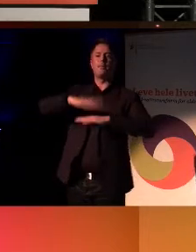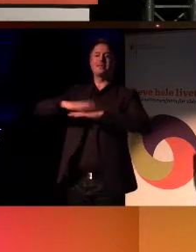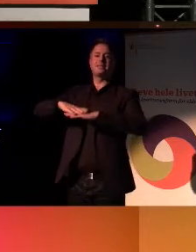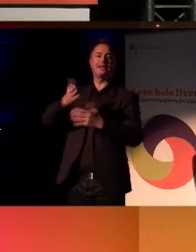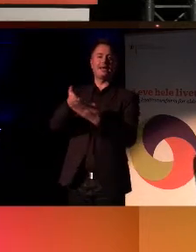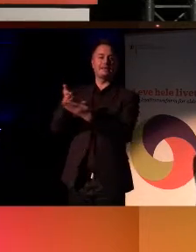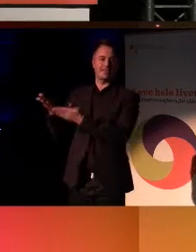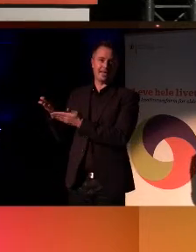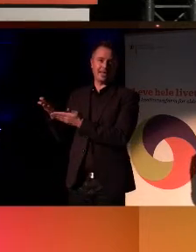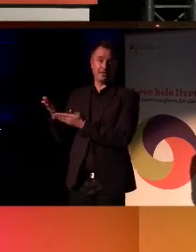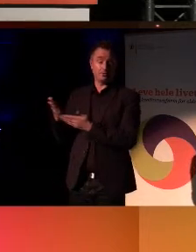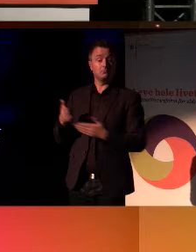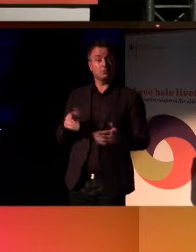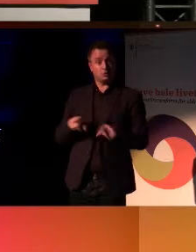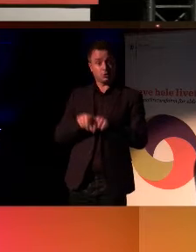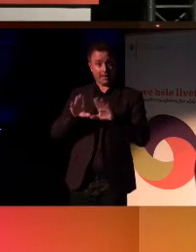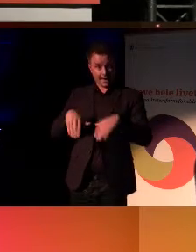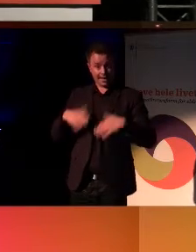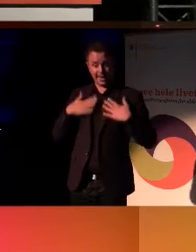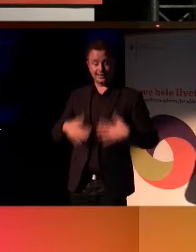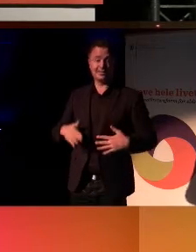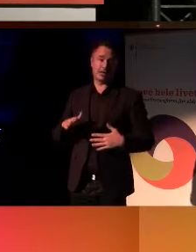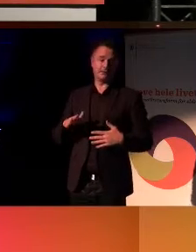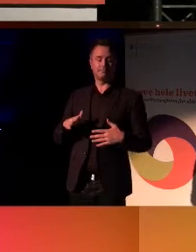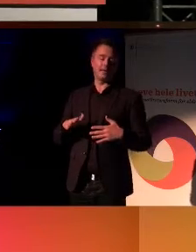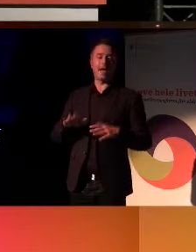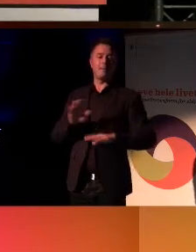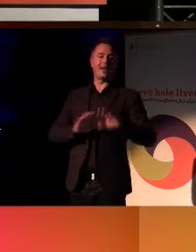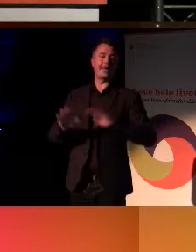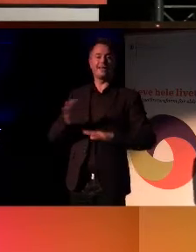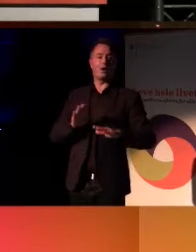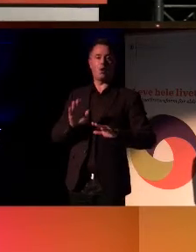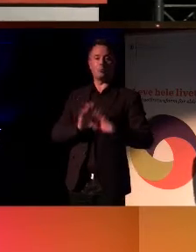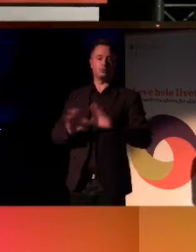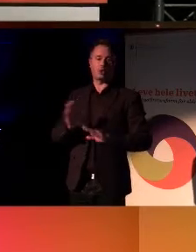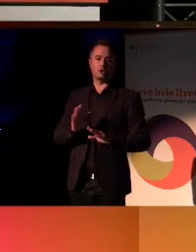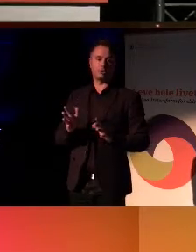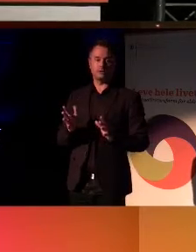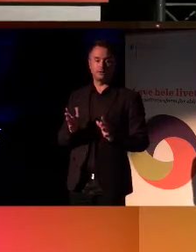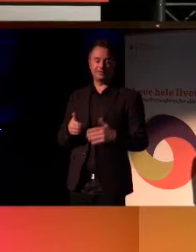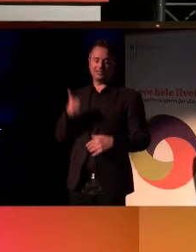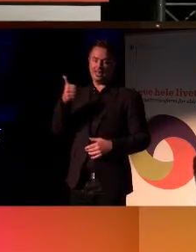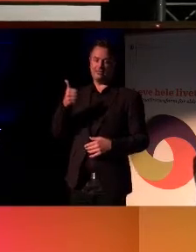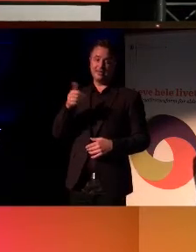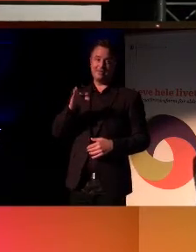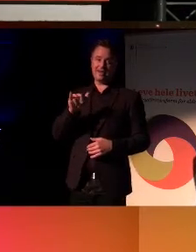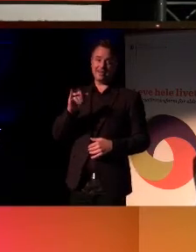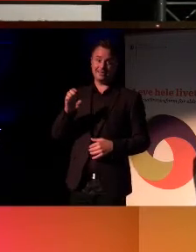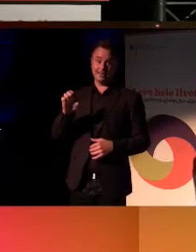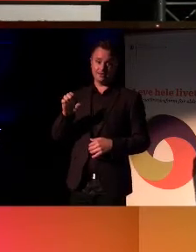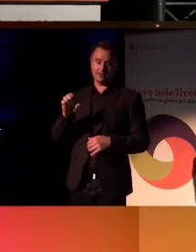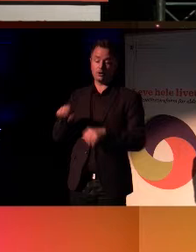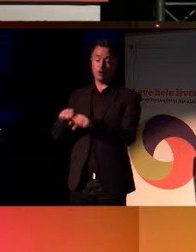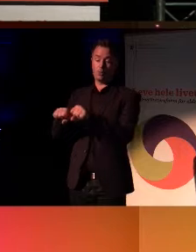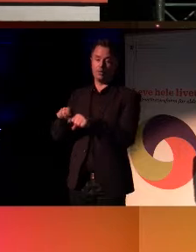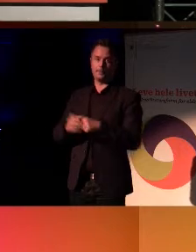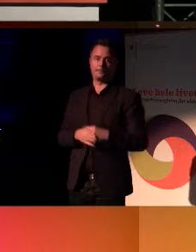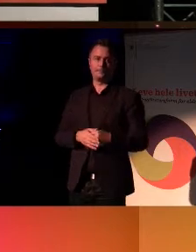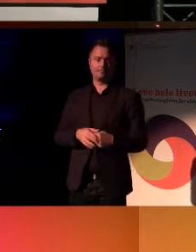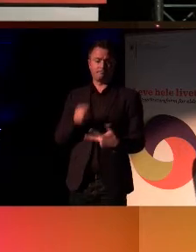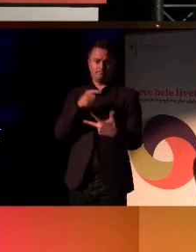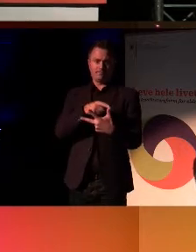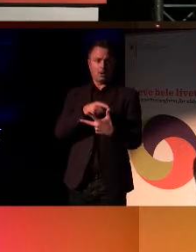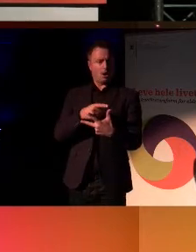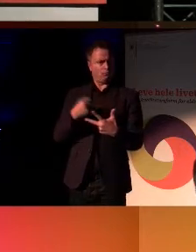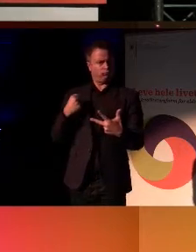være helse- og omsorgssjef, eller pleie- og omsorgssjef I Feie kommune. Heinz, han en solid